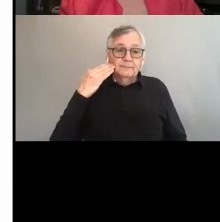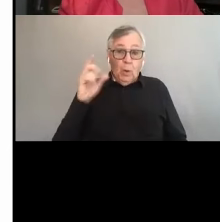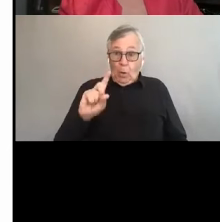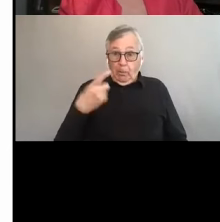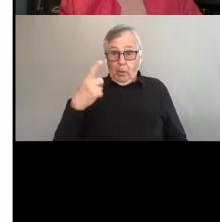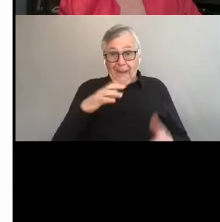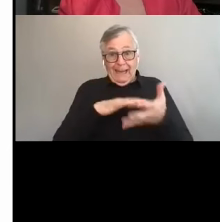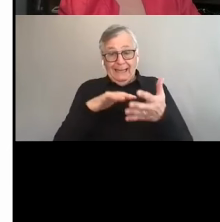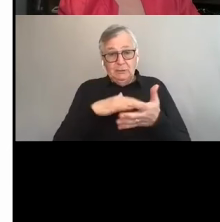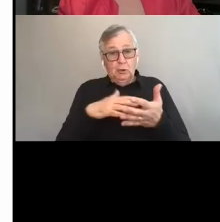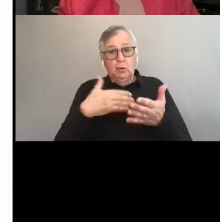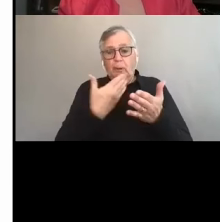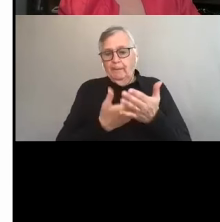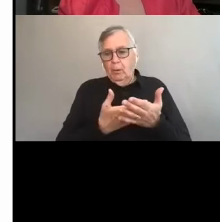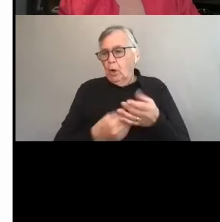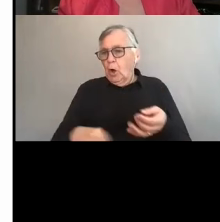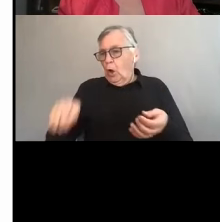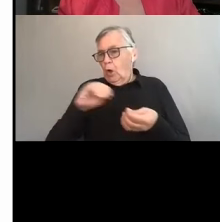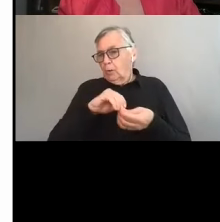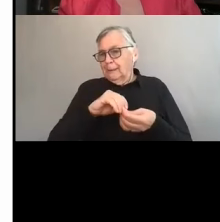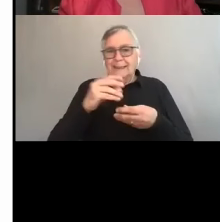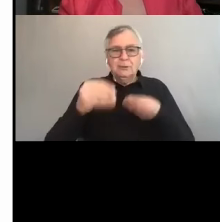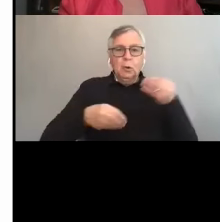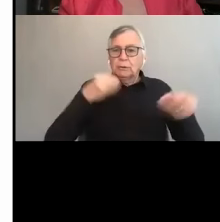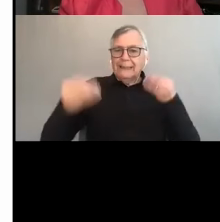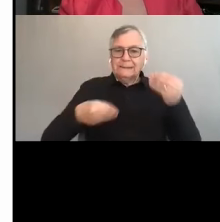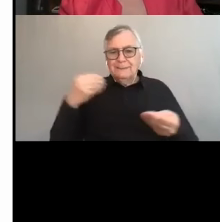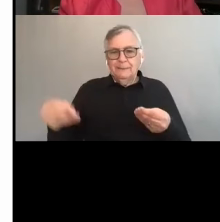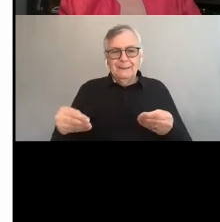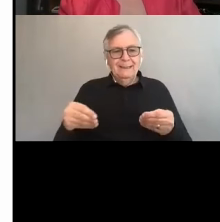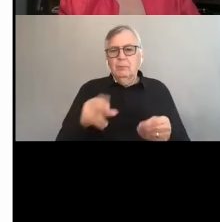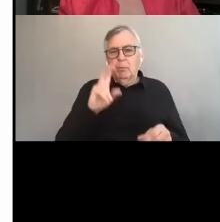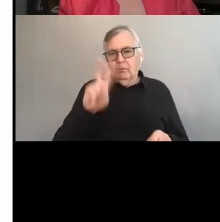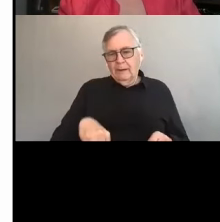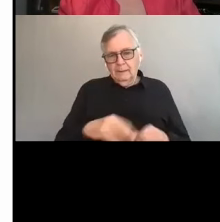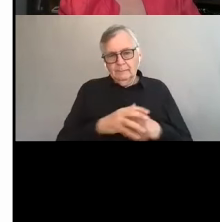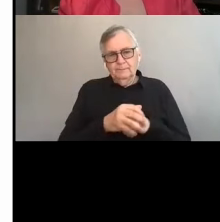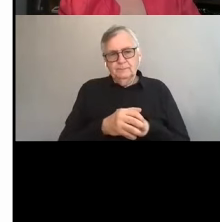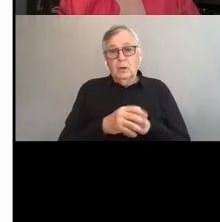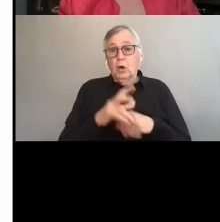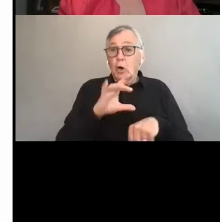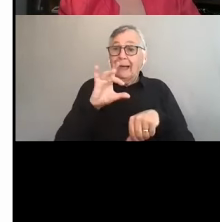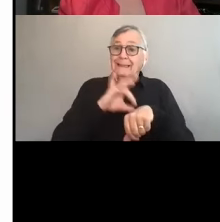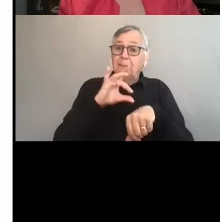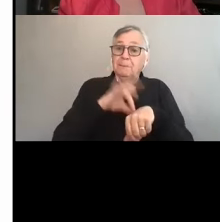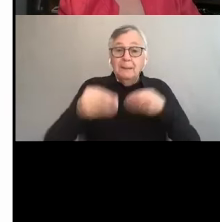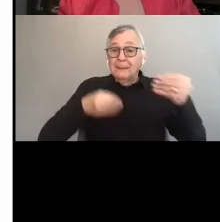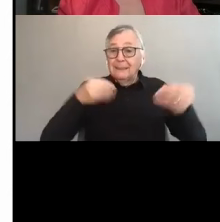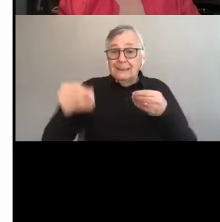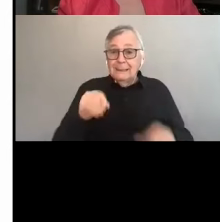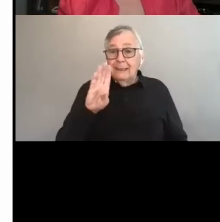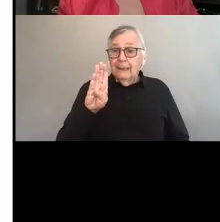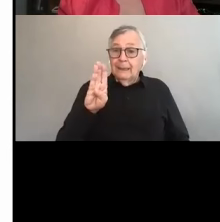études disaient qu'il n'y avait pas d'augmentation de la transmissibilité, mais ça, c'est pas vrai. Si on regarde l'épidémie au Brésil, puis si on regarde ce qui se